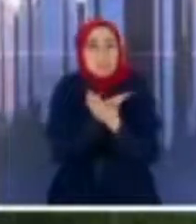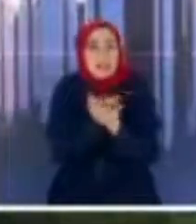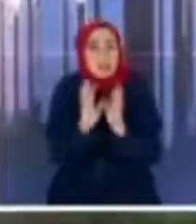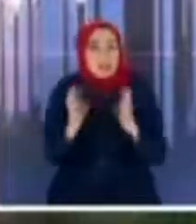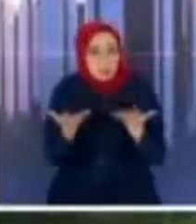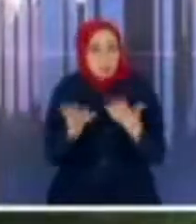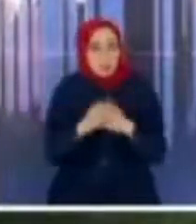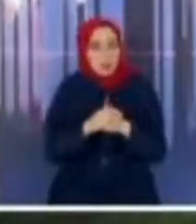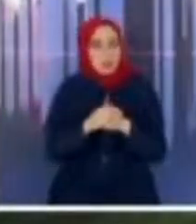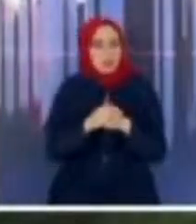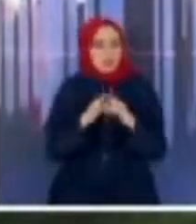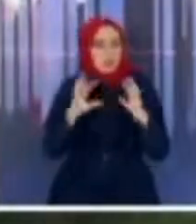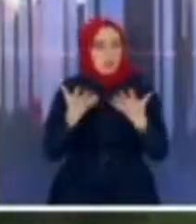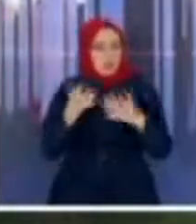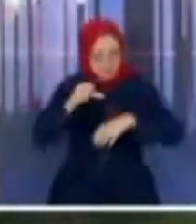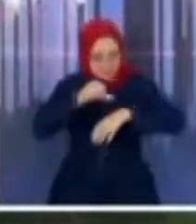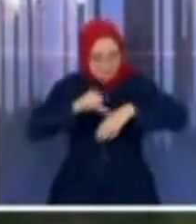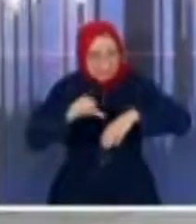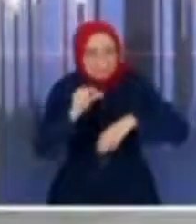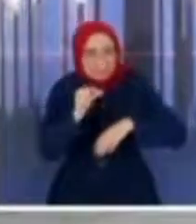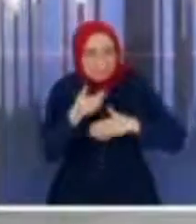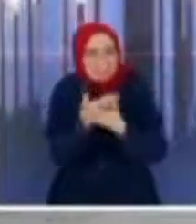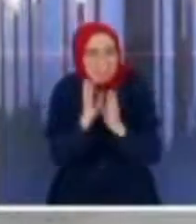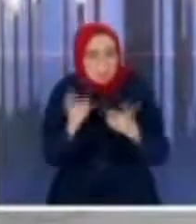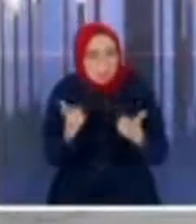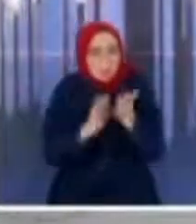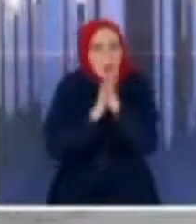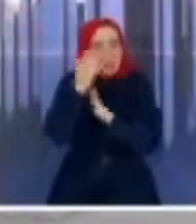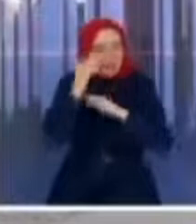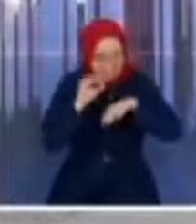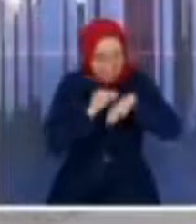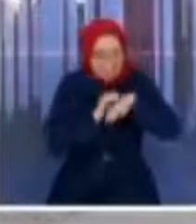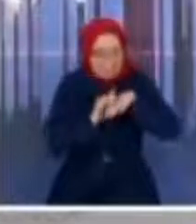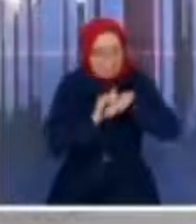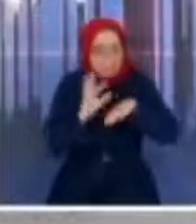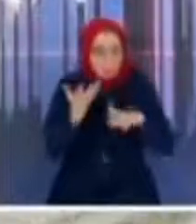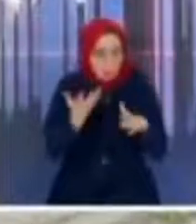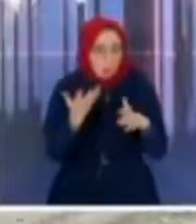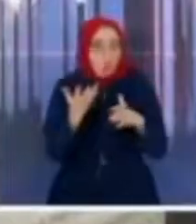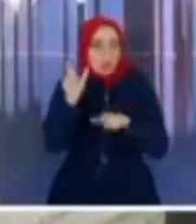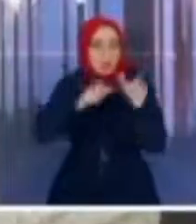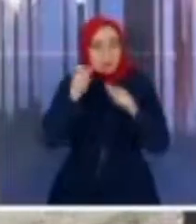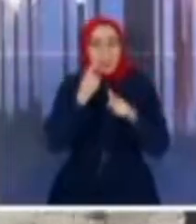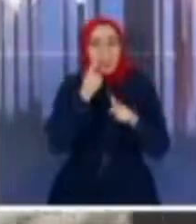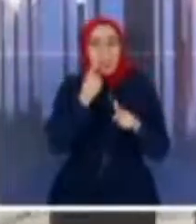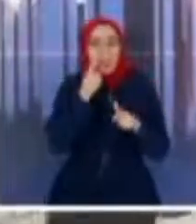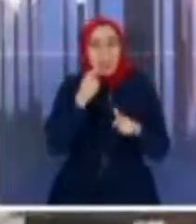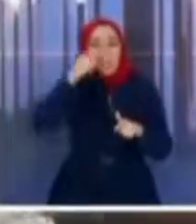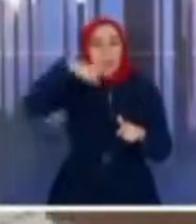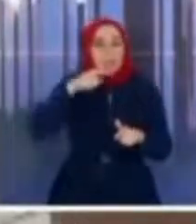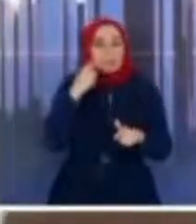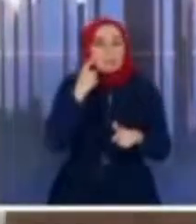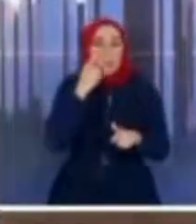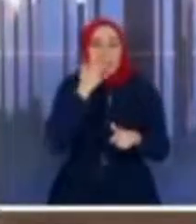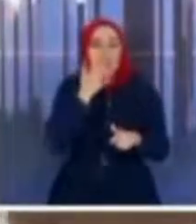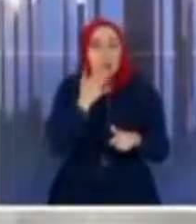كيفية التعامل مع الجروح البسيطة، كيفية التعامل مع الحروق البسيطة، كيفية التعامل مع نزيف الأنف اللي هي حاجة ديما تصير للصغيرات